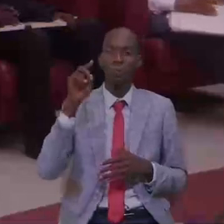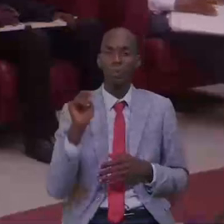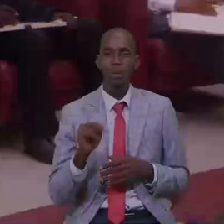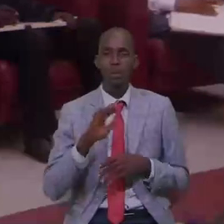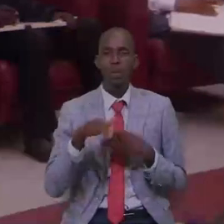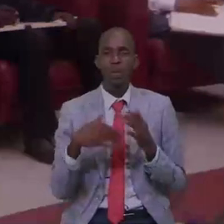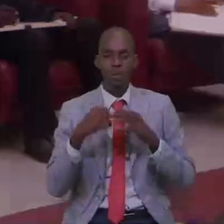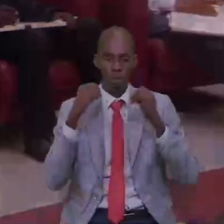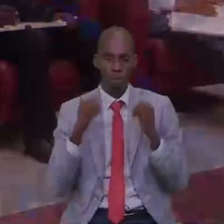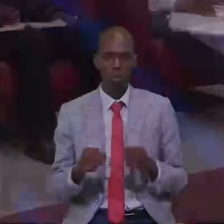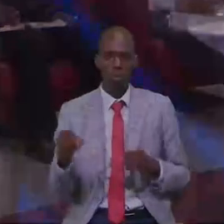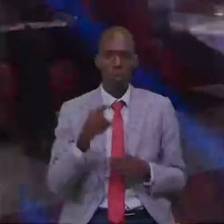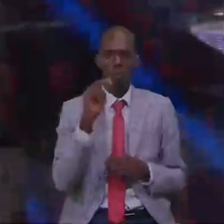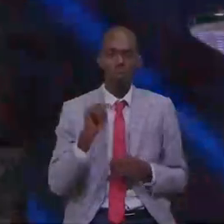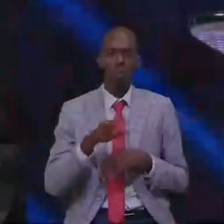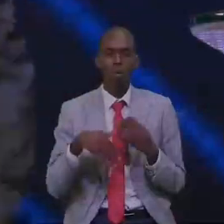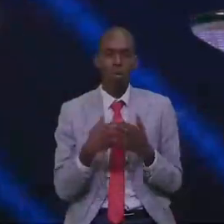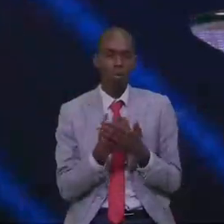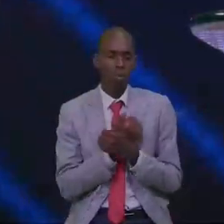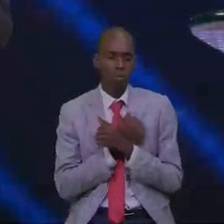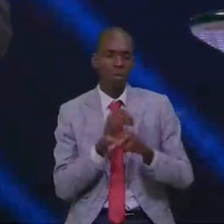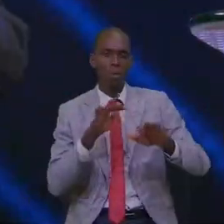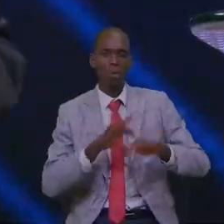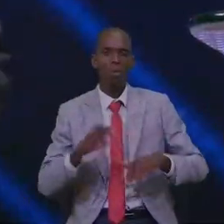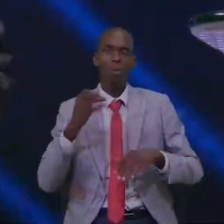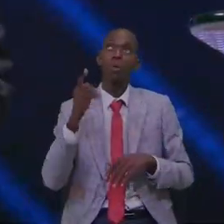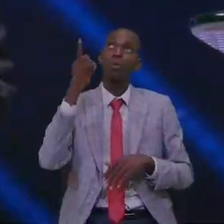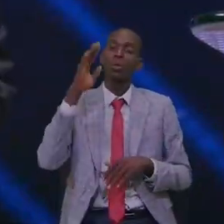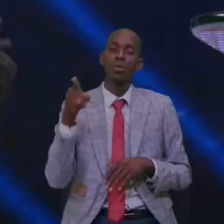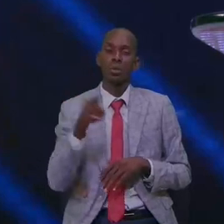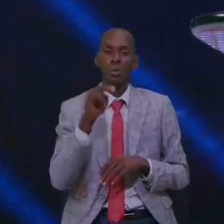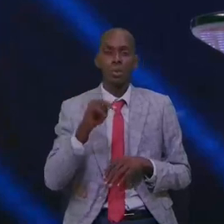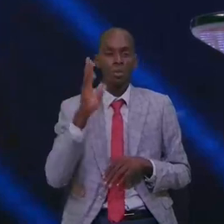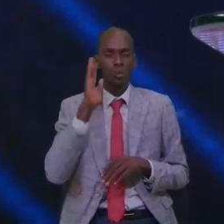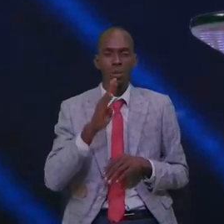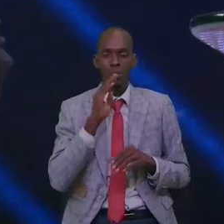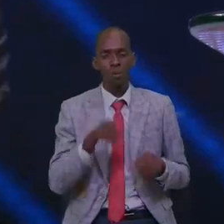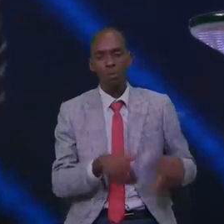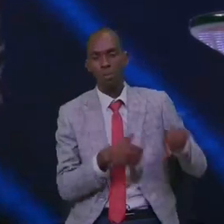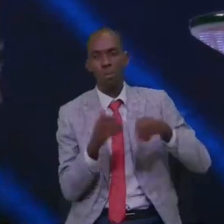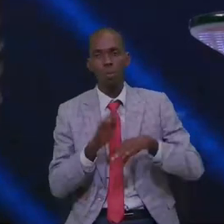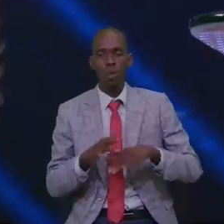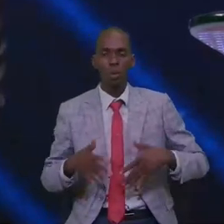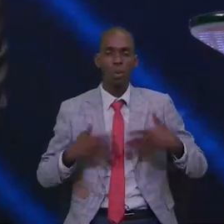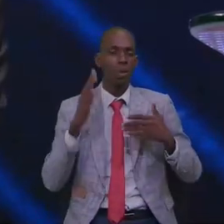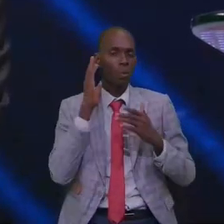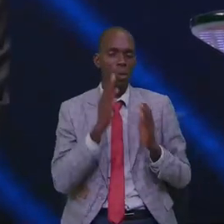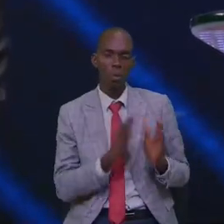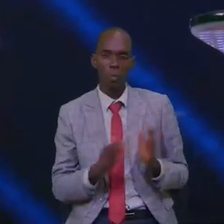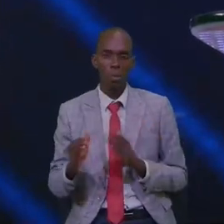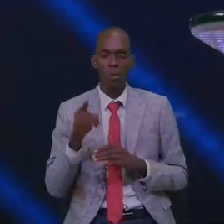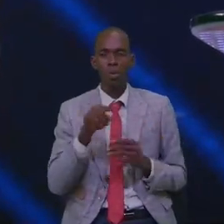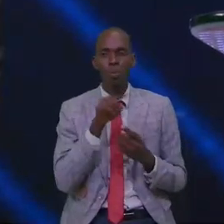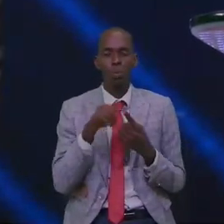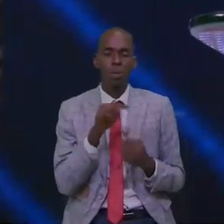besoin, l'amour et la miséricorde de Dieu dont vous avez besoin seront répandus sur vous et vous